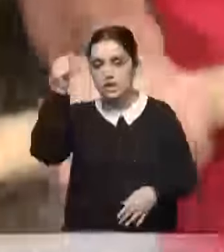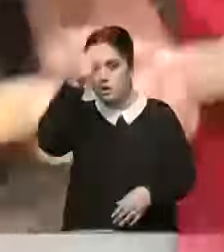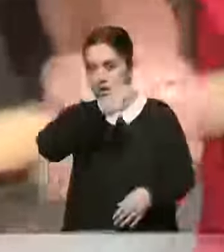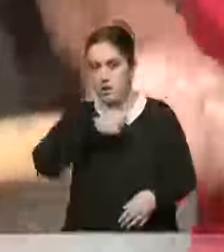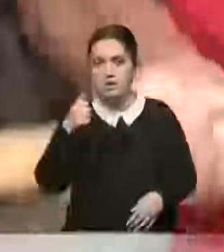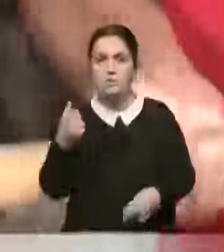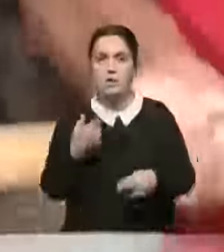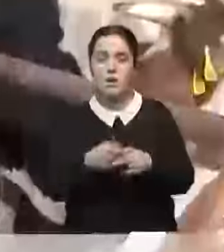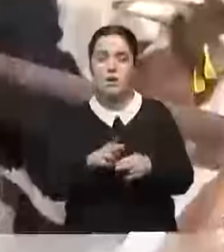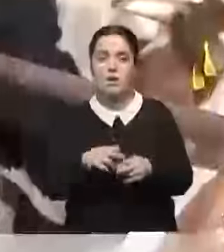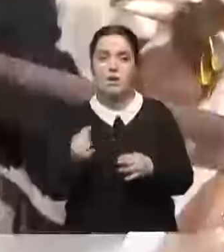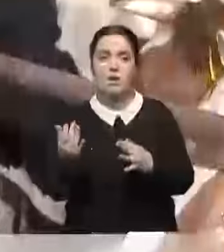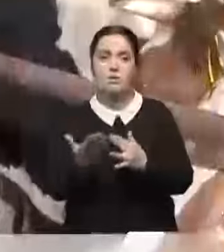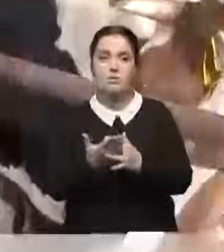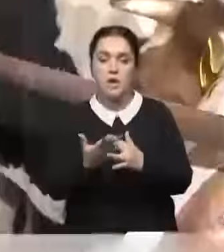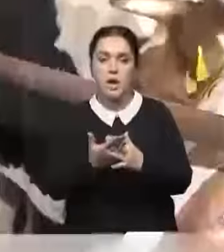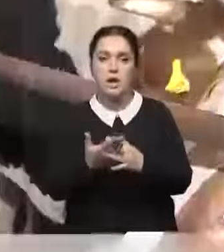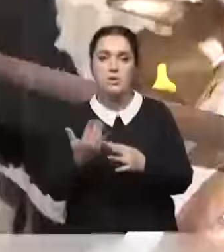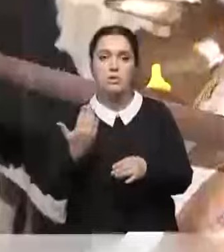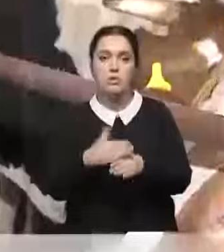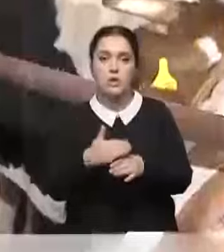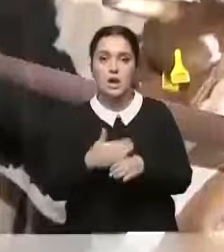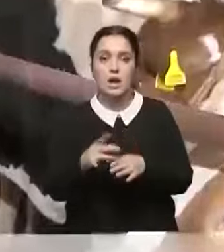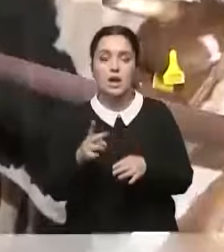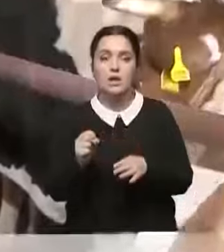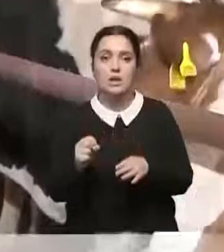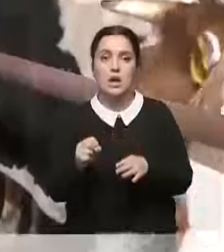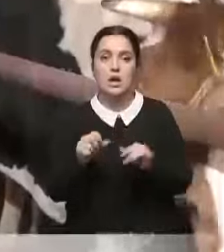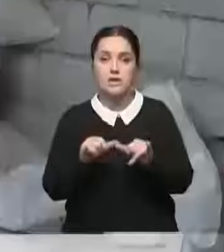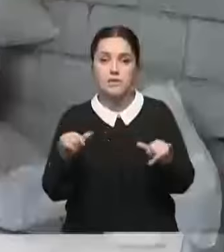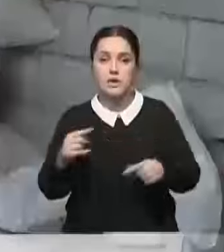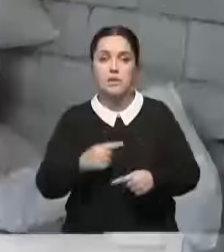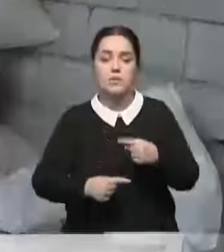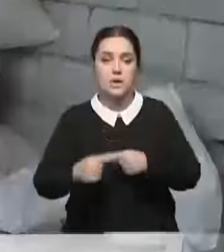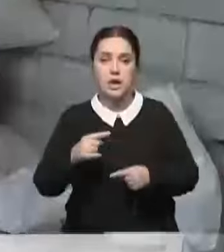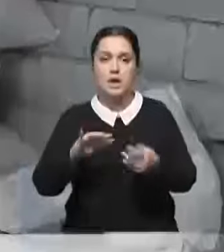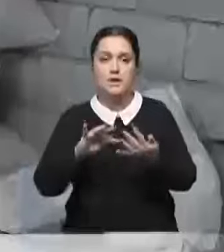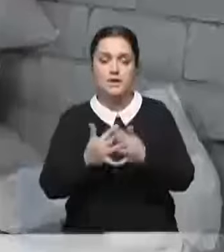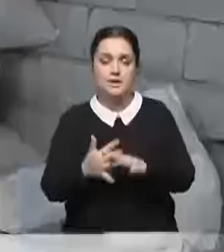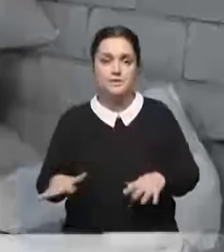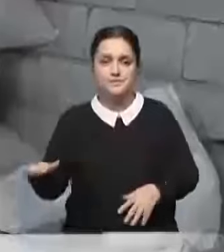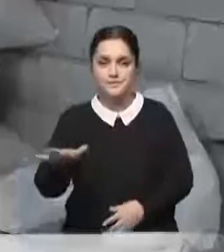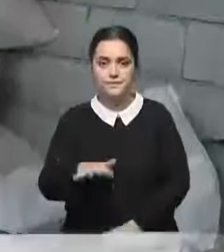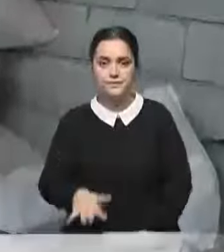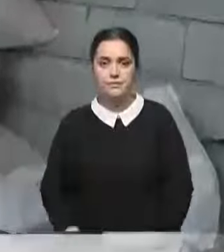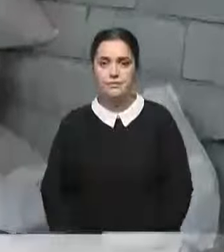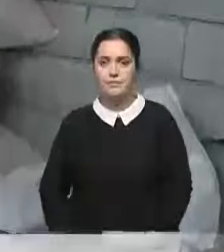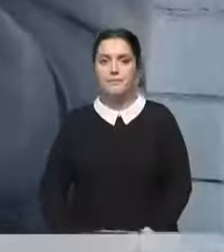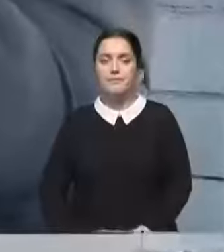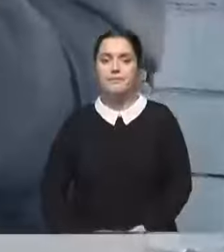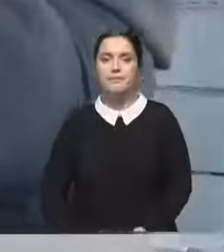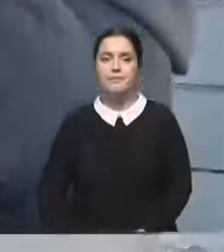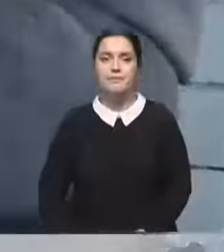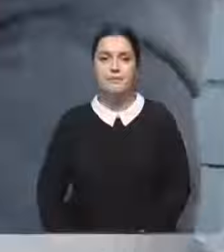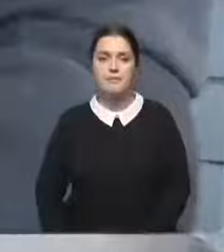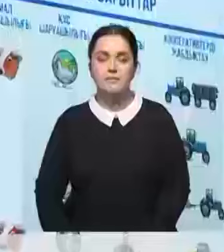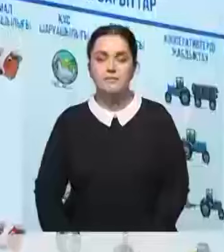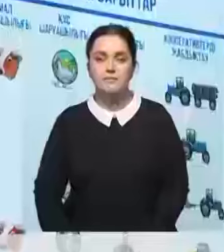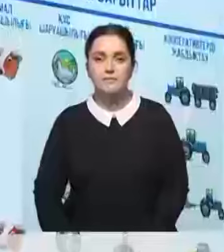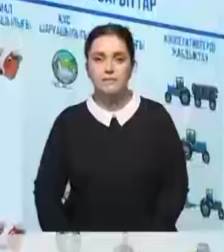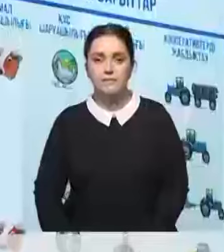Она реализуется с прошлого года и предполагает льготное кредитование на развитие предпринимательства на селе.